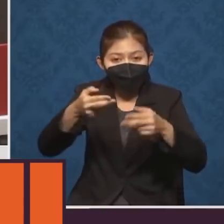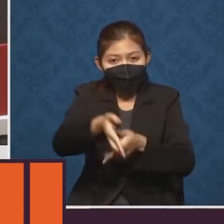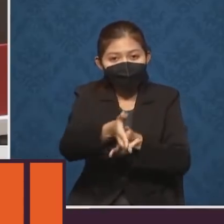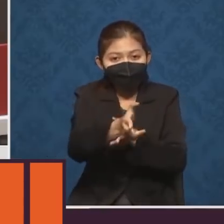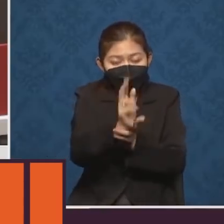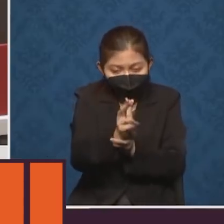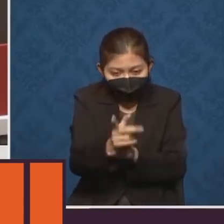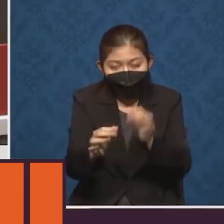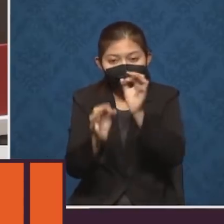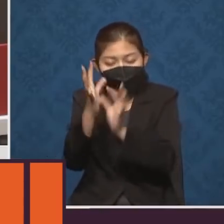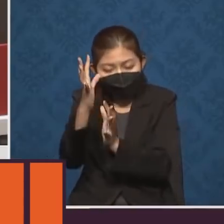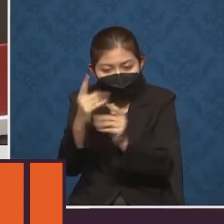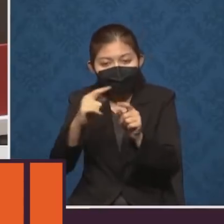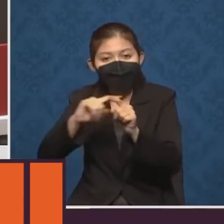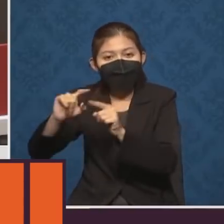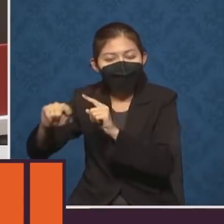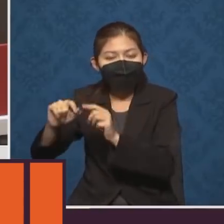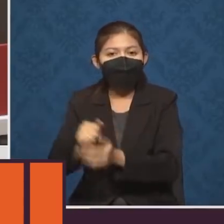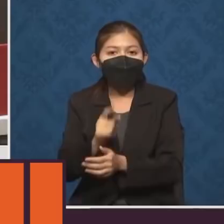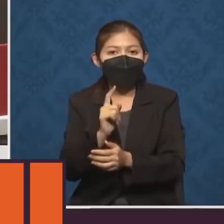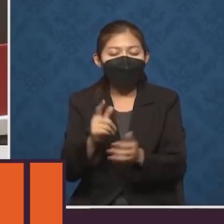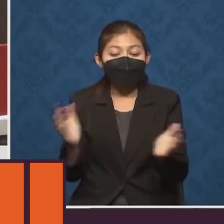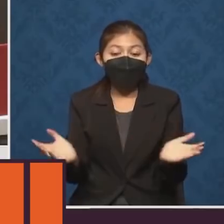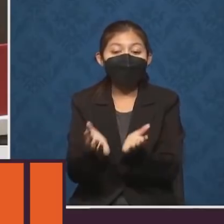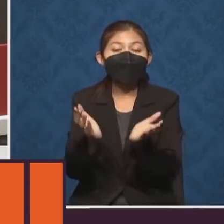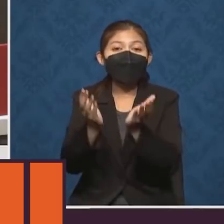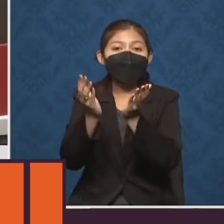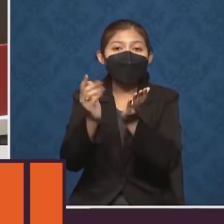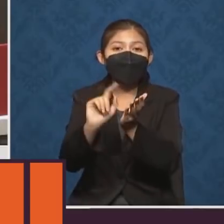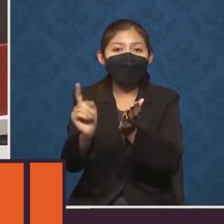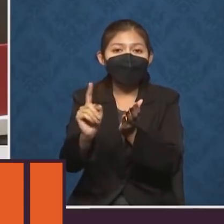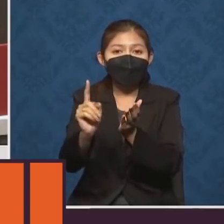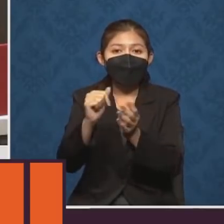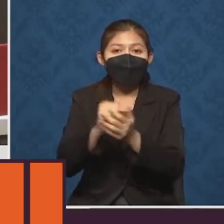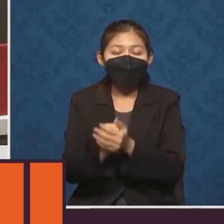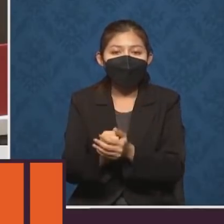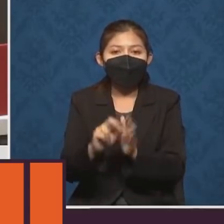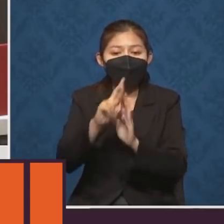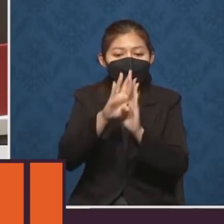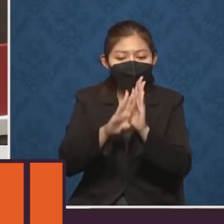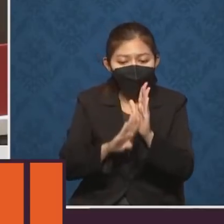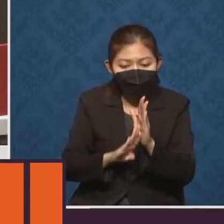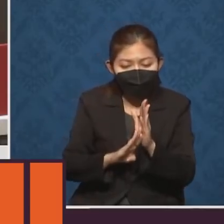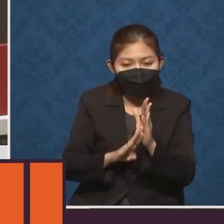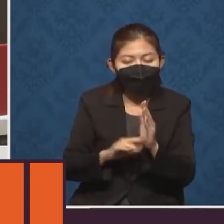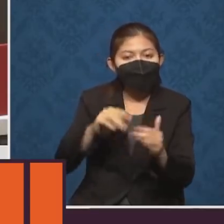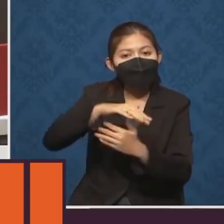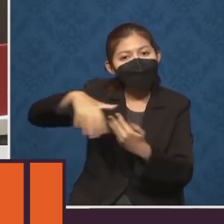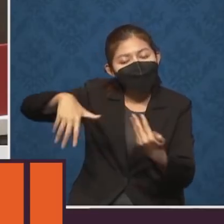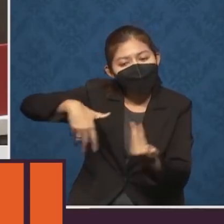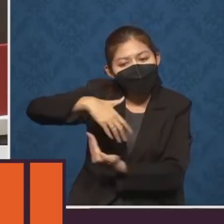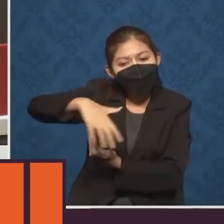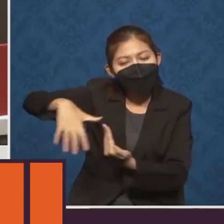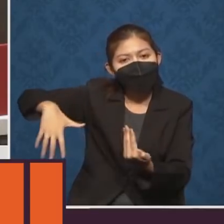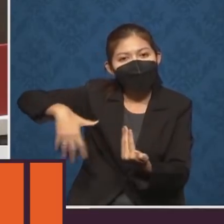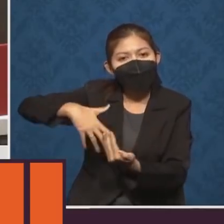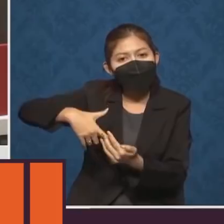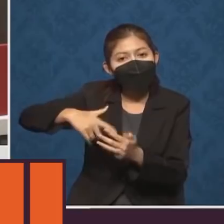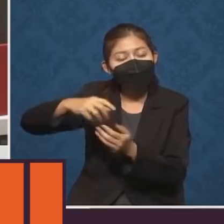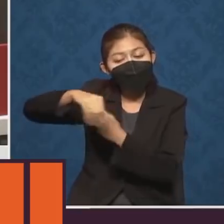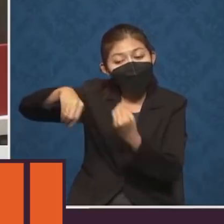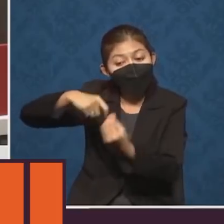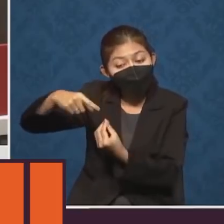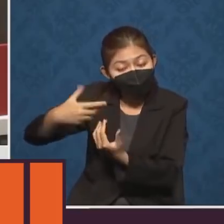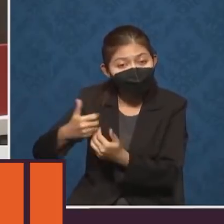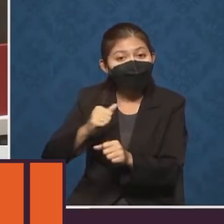ด้านทหารเหล่านี้มันควรจะส่งเสริมมีระบบนิเวศน์หรืออีกข้อ Systemในธุรกิจใน